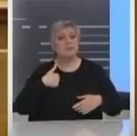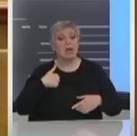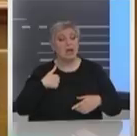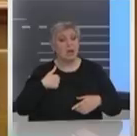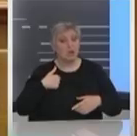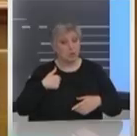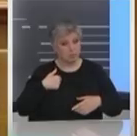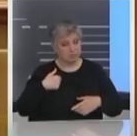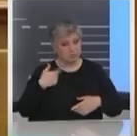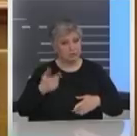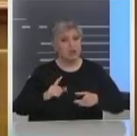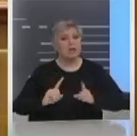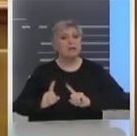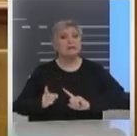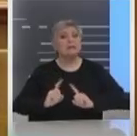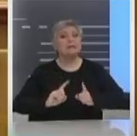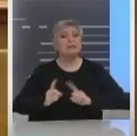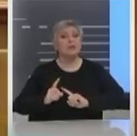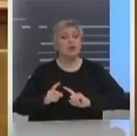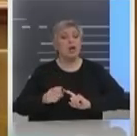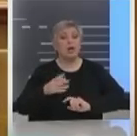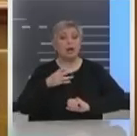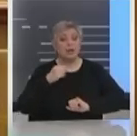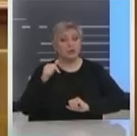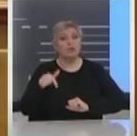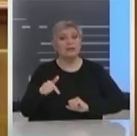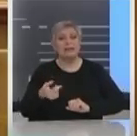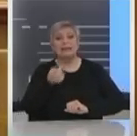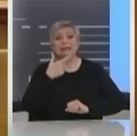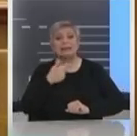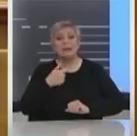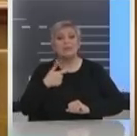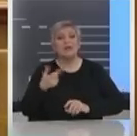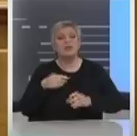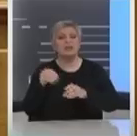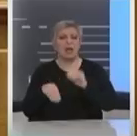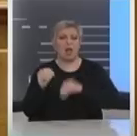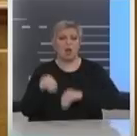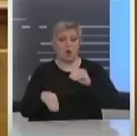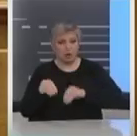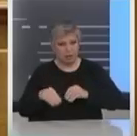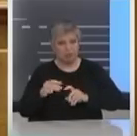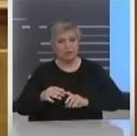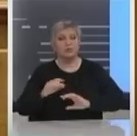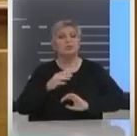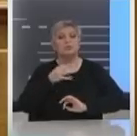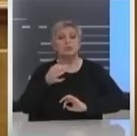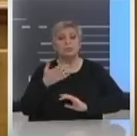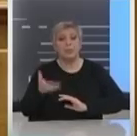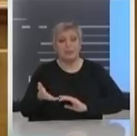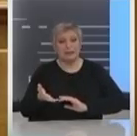που πήρατε, υποτίθεται, στις εκλογές του Σεπτεμβρίου το 2015. Πήρατε λοιπόν εντολή να υλοποιήσετε μια